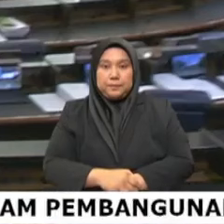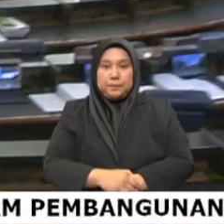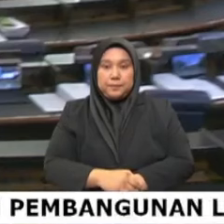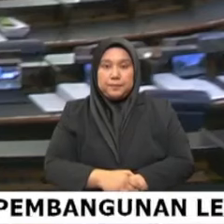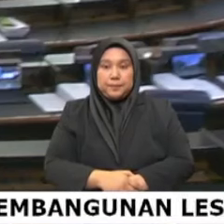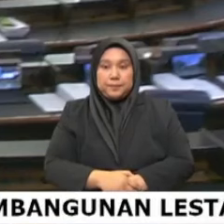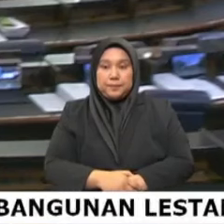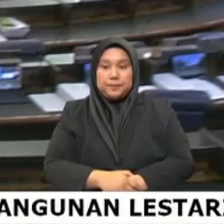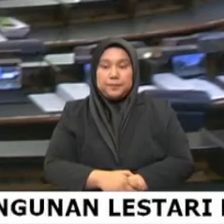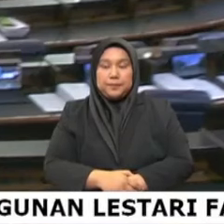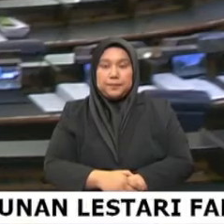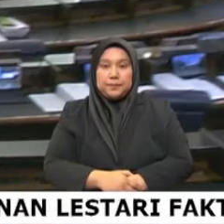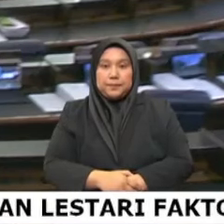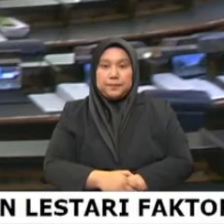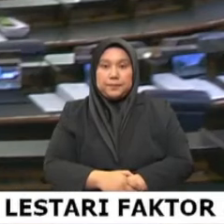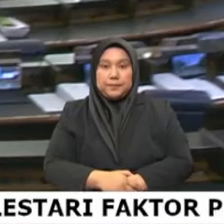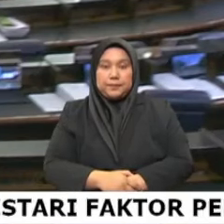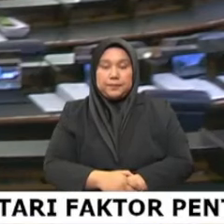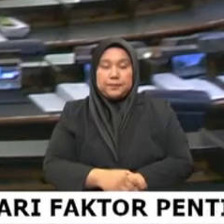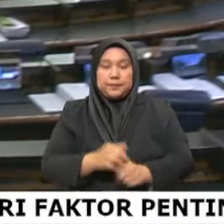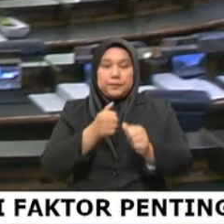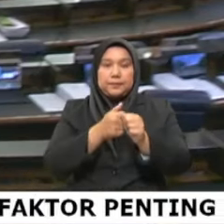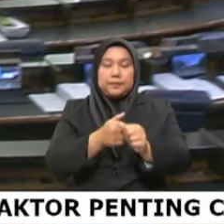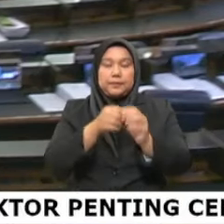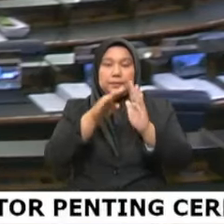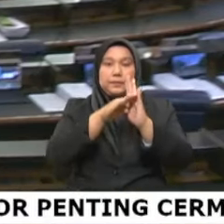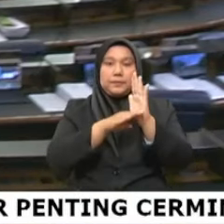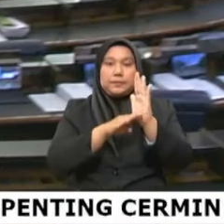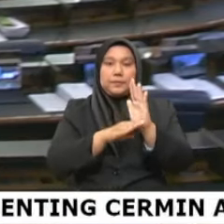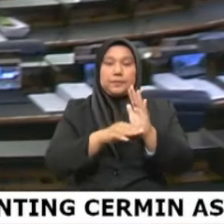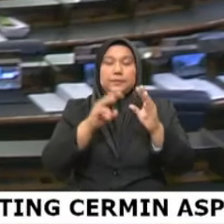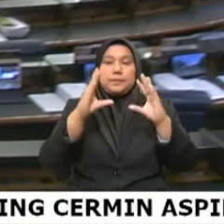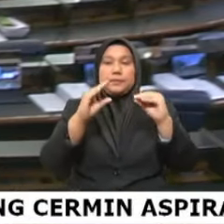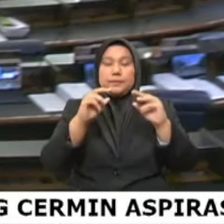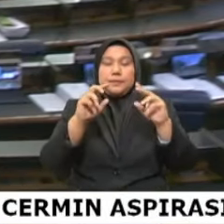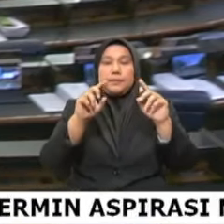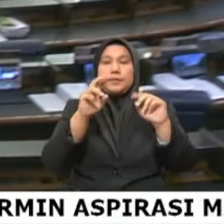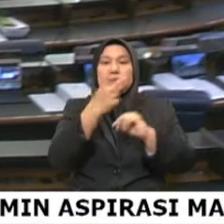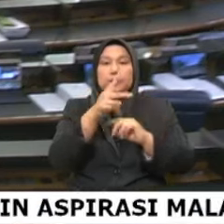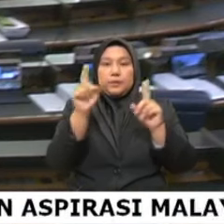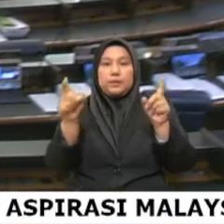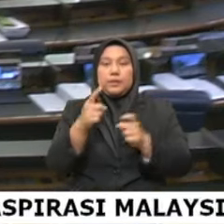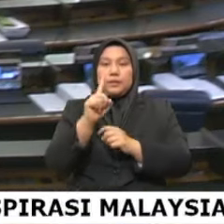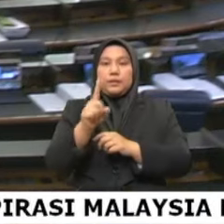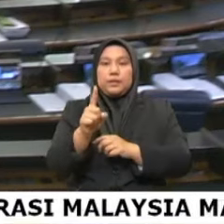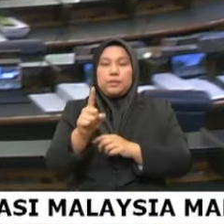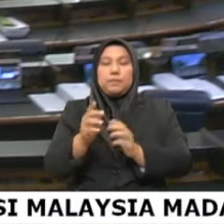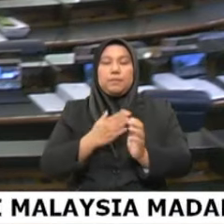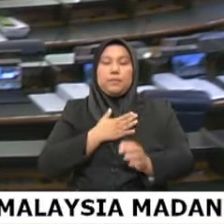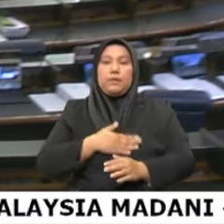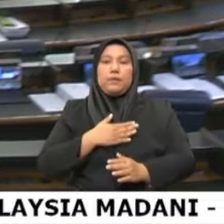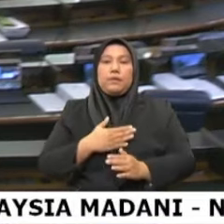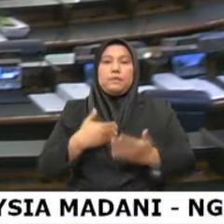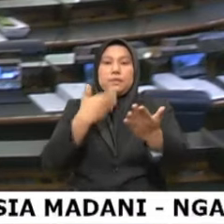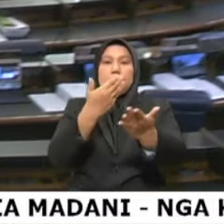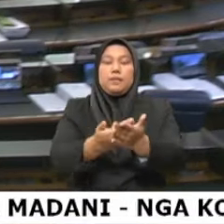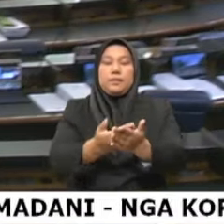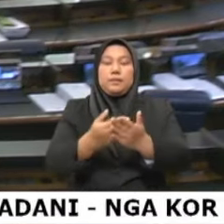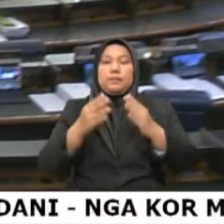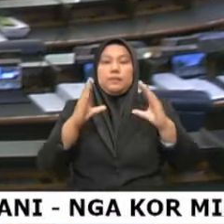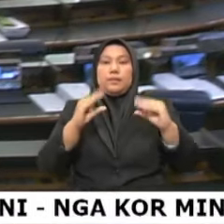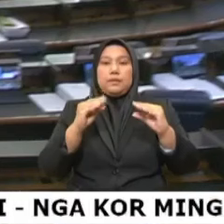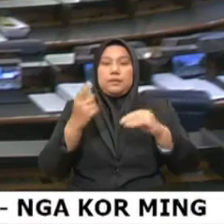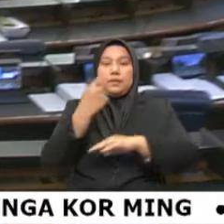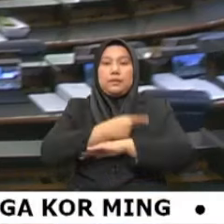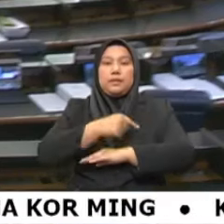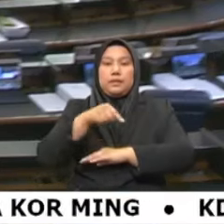Tuan Sri Deputua, mengikut peraturan mesyuarat 12:1, saya mohon mencadangkan bahawa mesyuarat